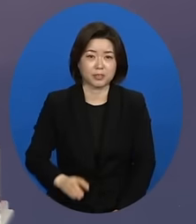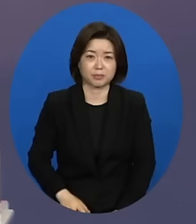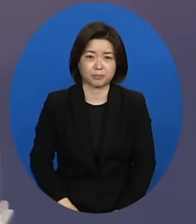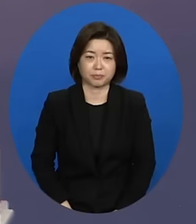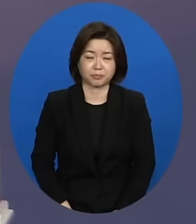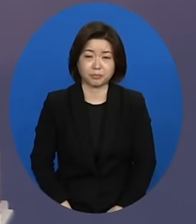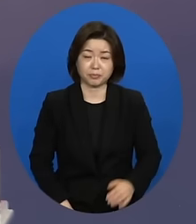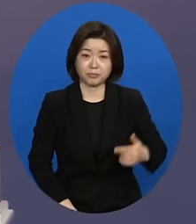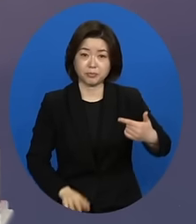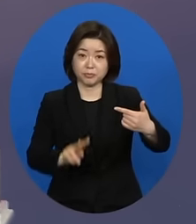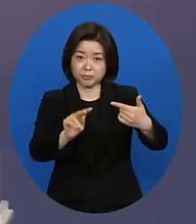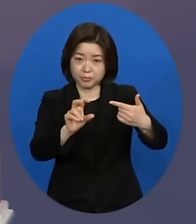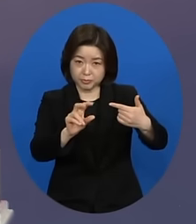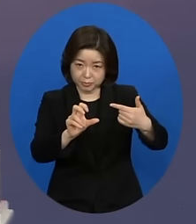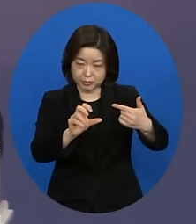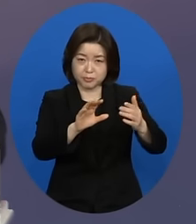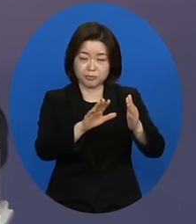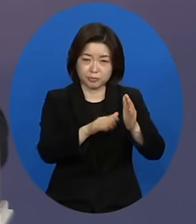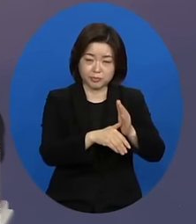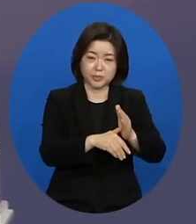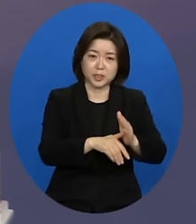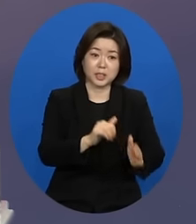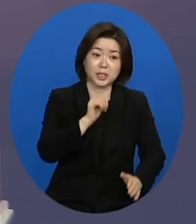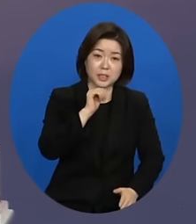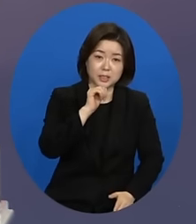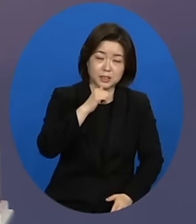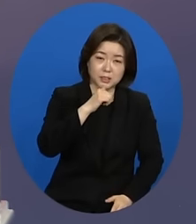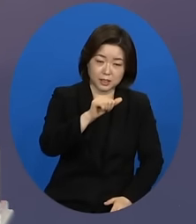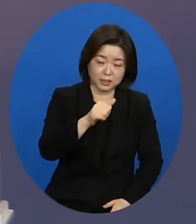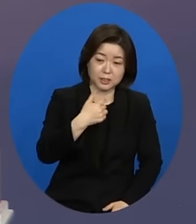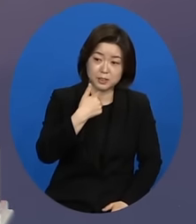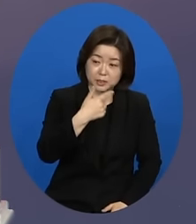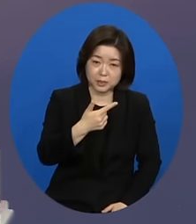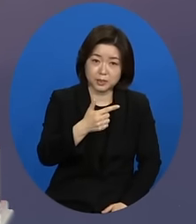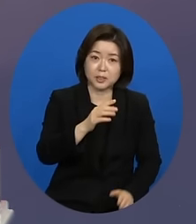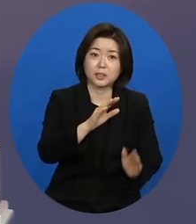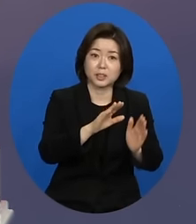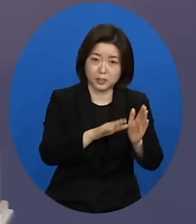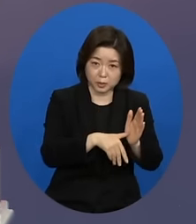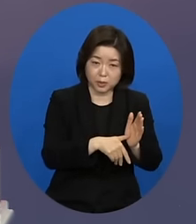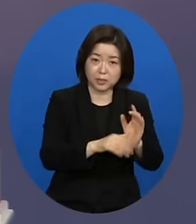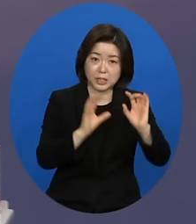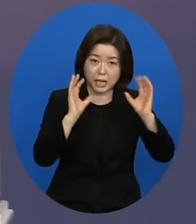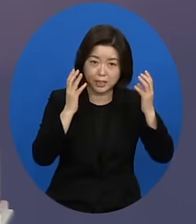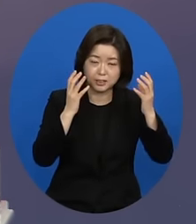6.25 때 5살, 6살 됐던 애들이